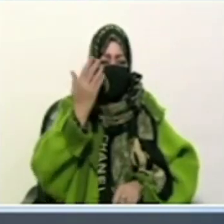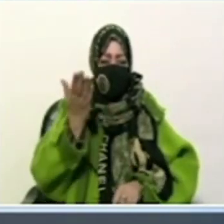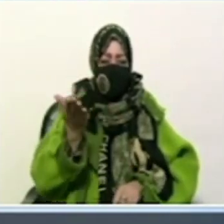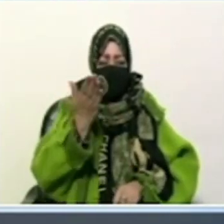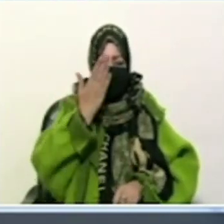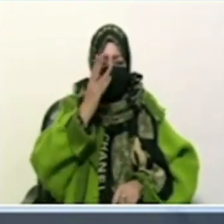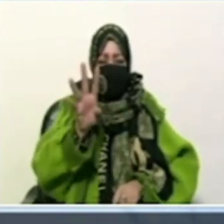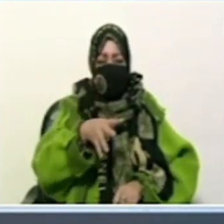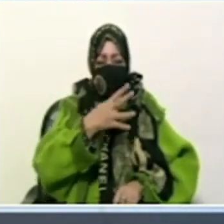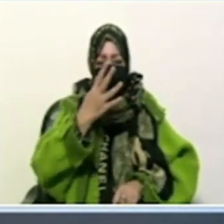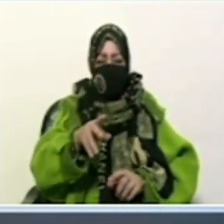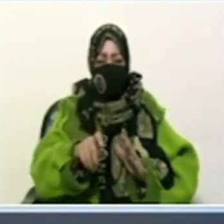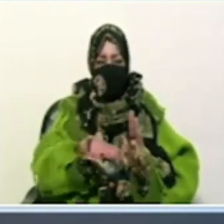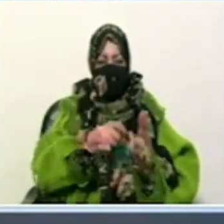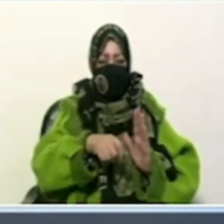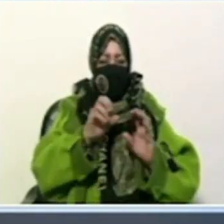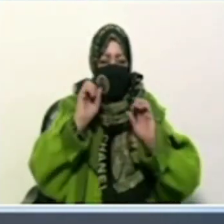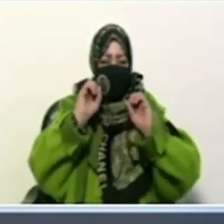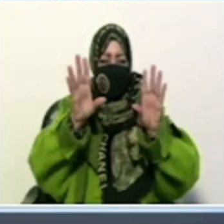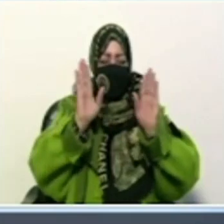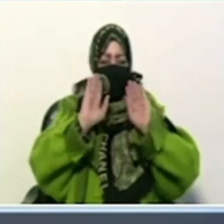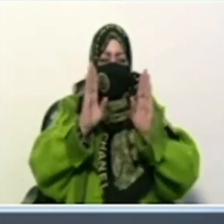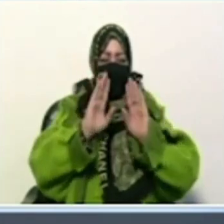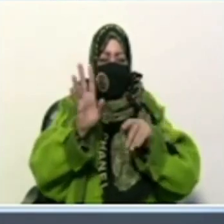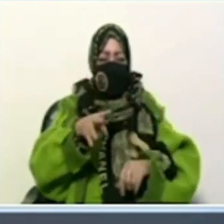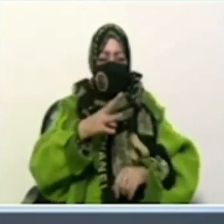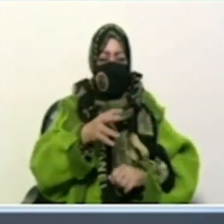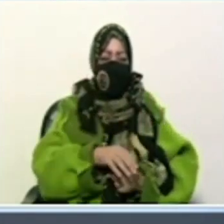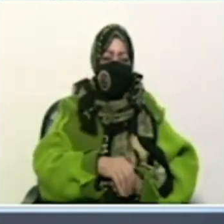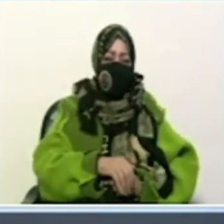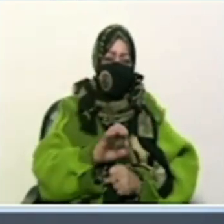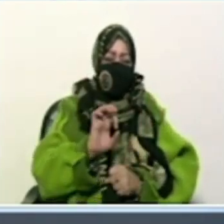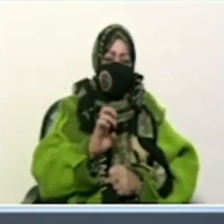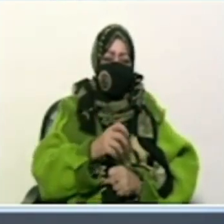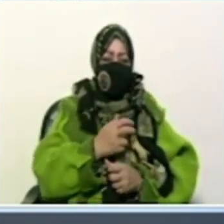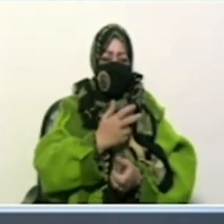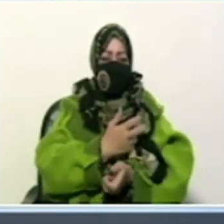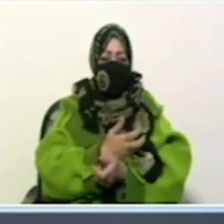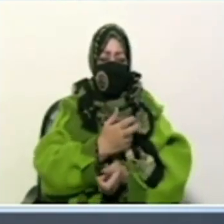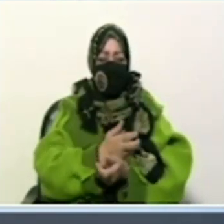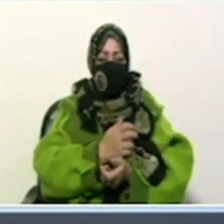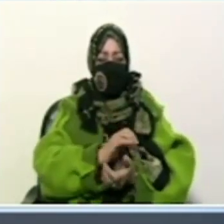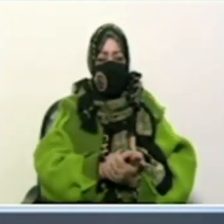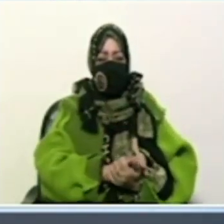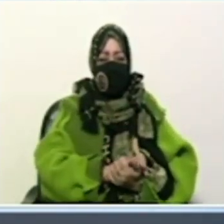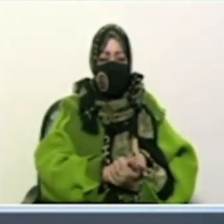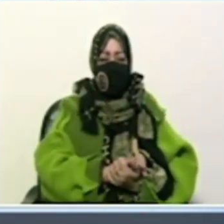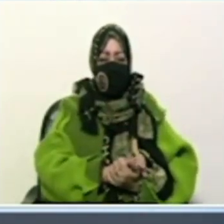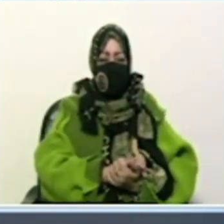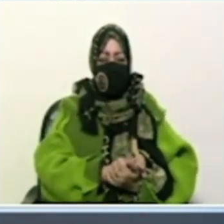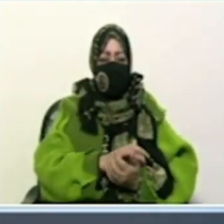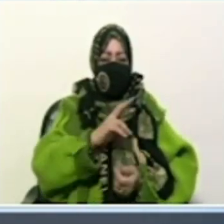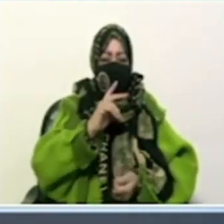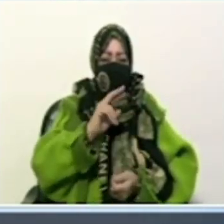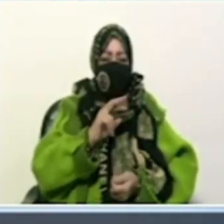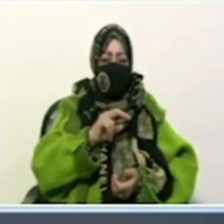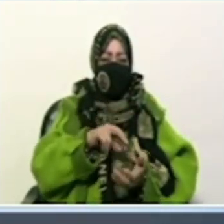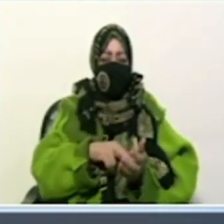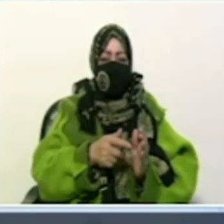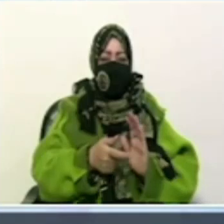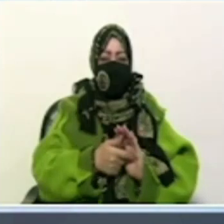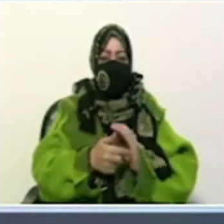ذكر أيضا في مسألة زكاة قريب الأولى، موظف قال تقاعد جاءته قيمة تقريبا 40,000